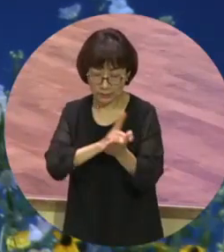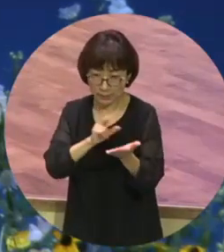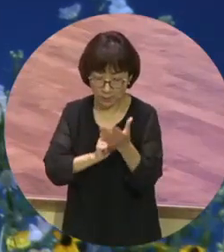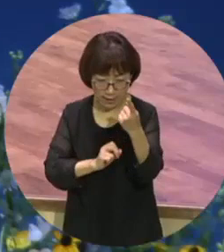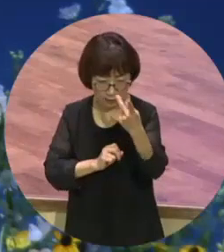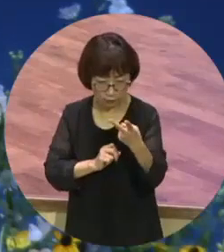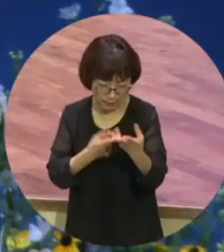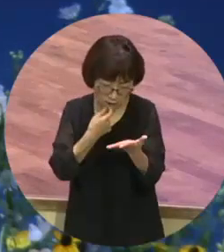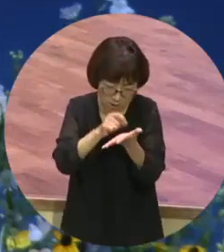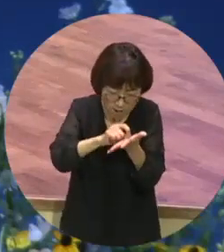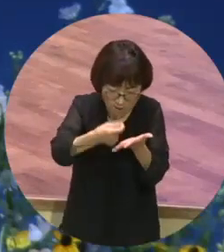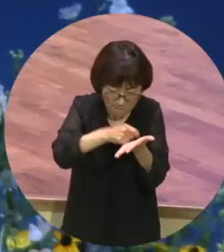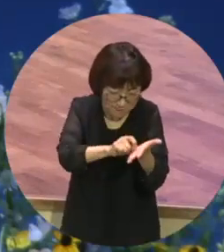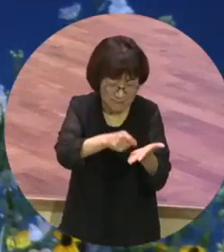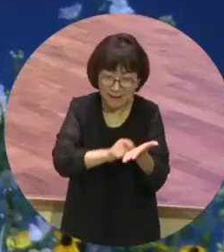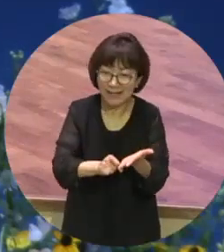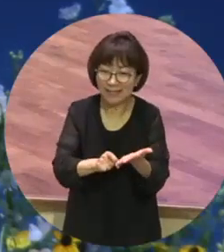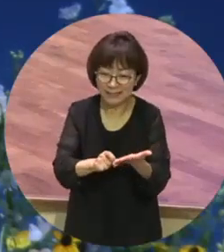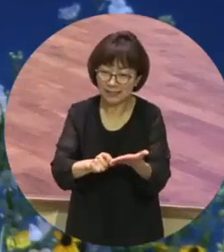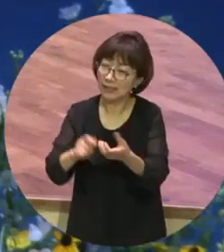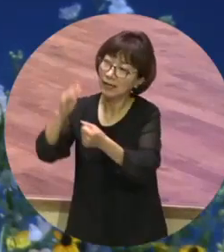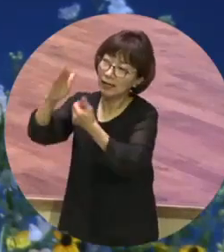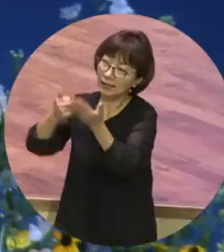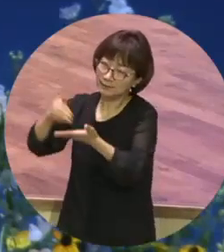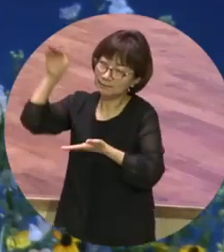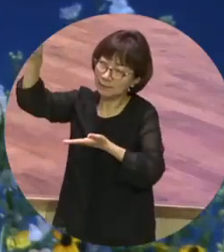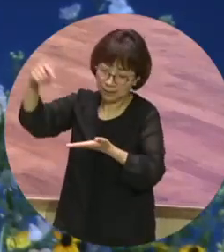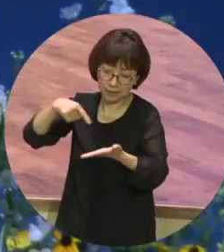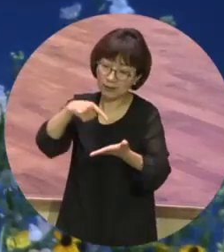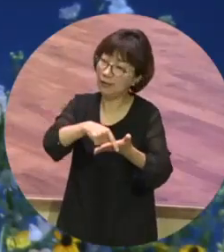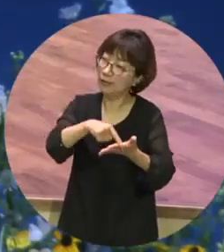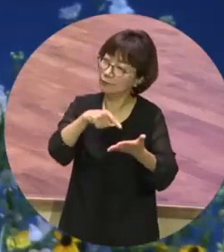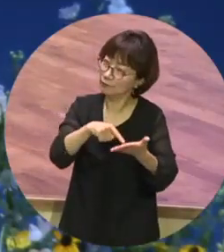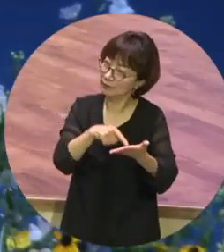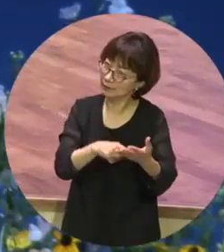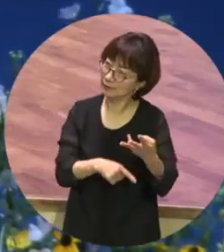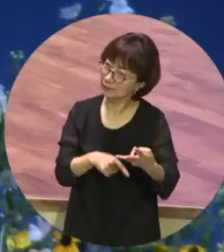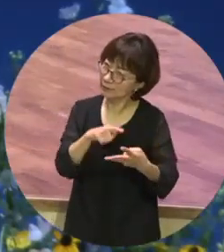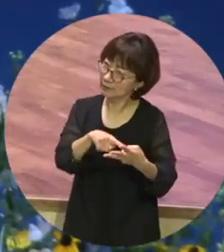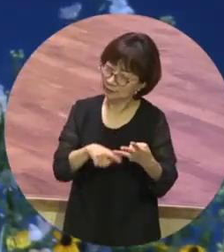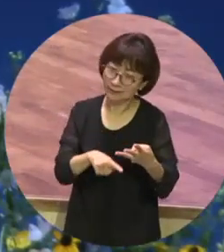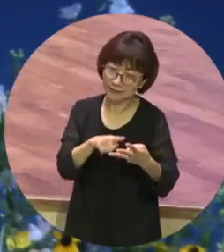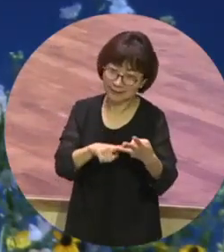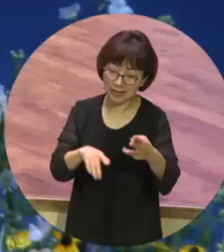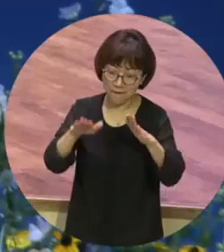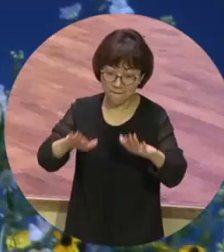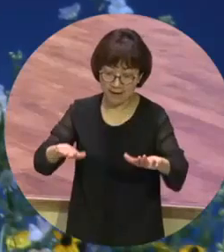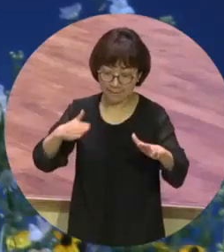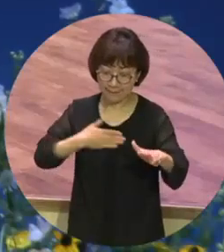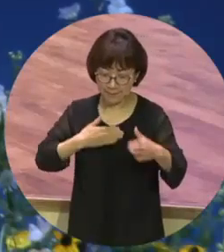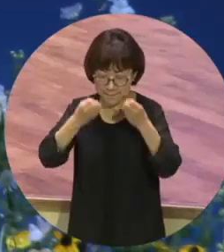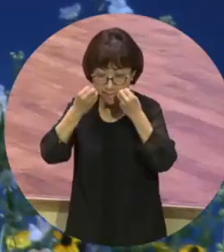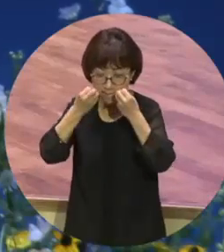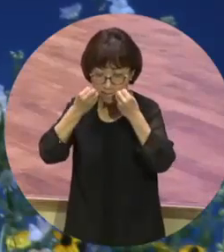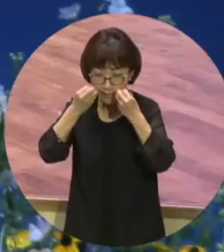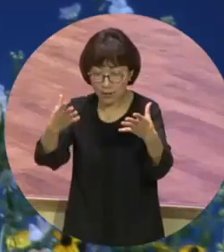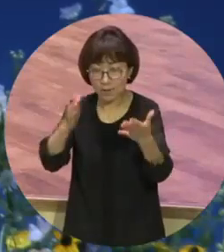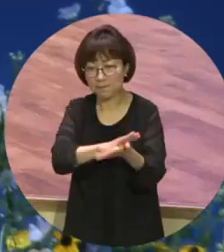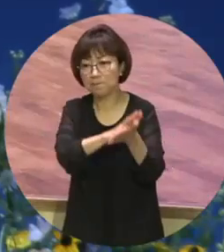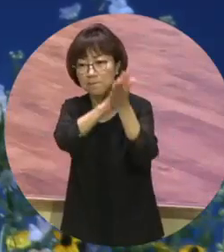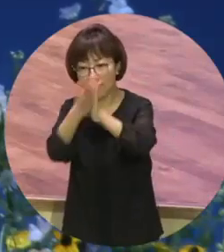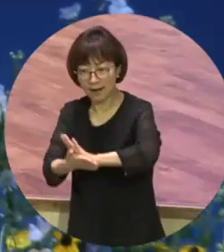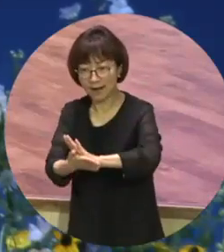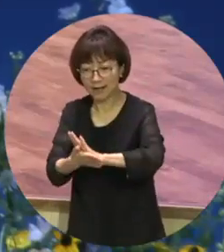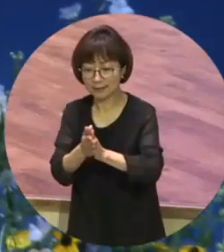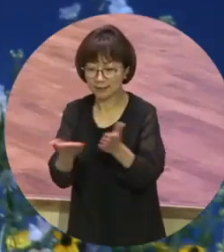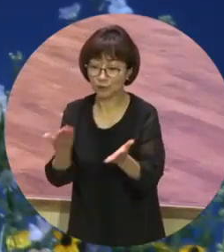써서 하나님 이것이 어떻게 우연입니까? 내 인생의 전환점이 될 수 있는 기회가 되게 하여 주옵시고 나의